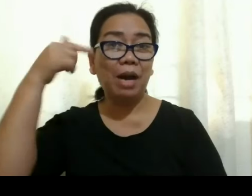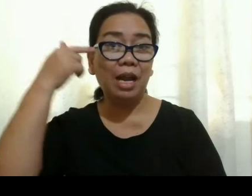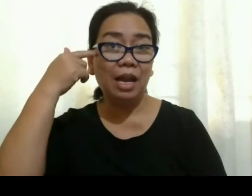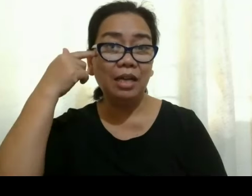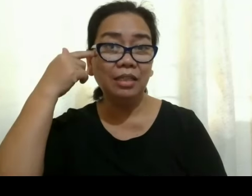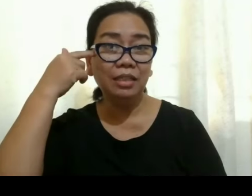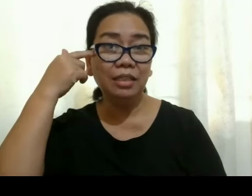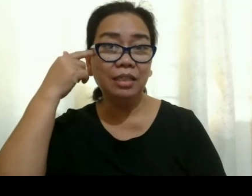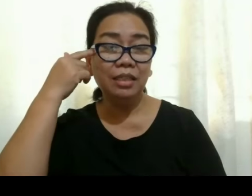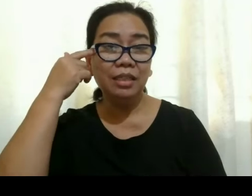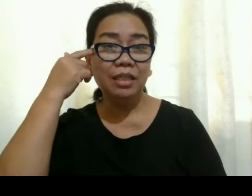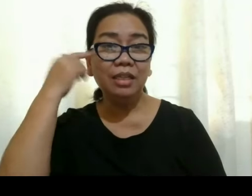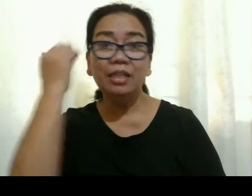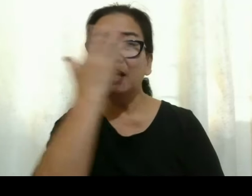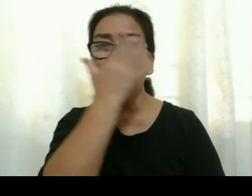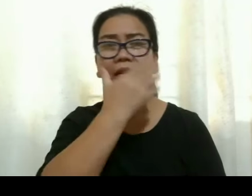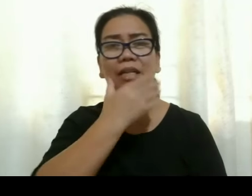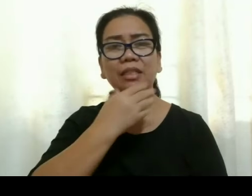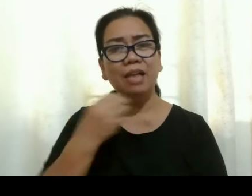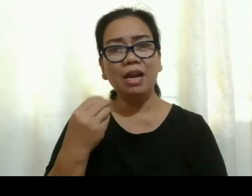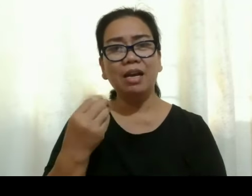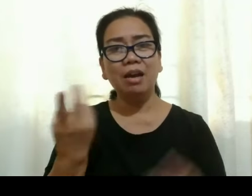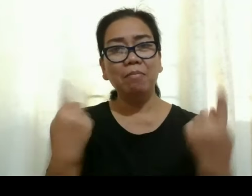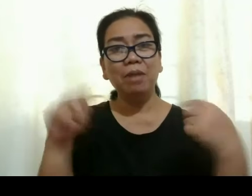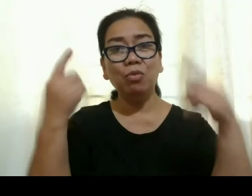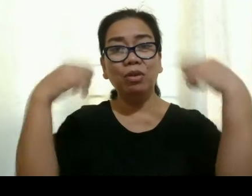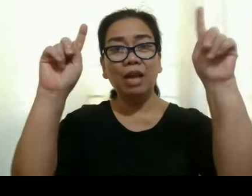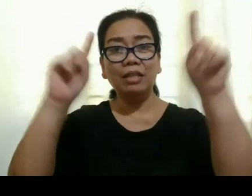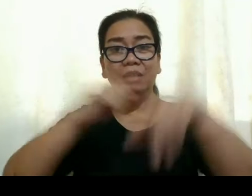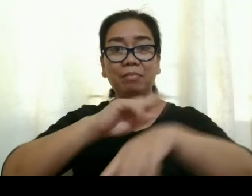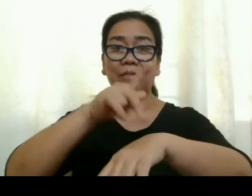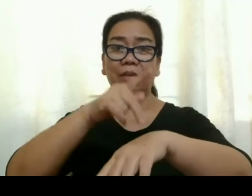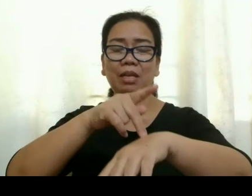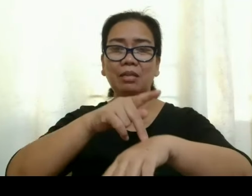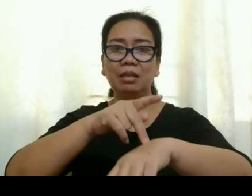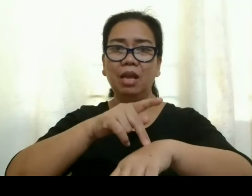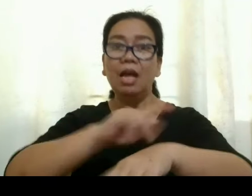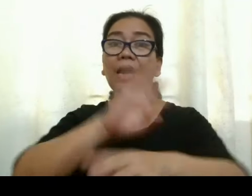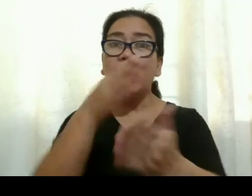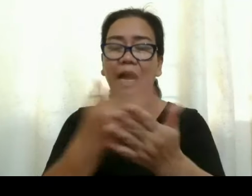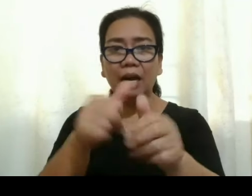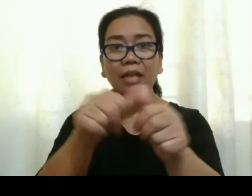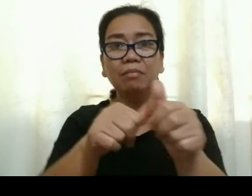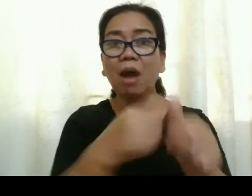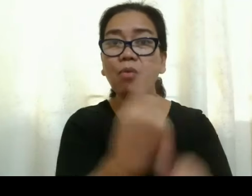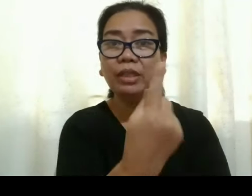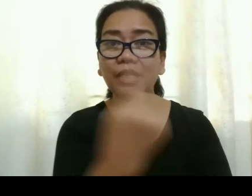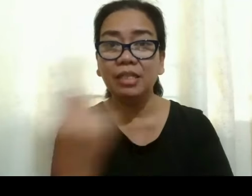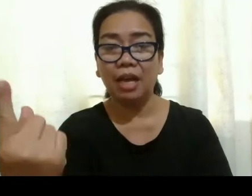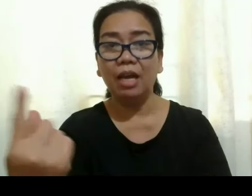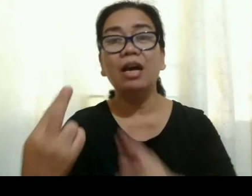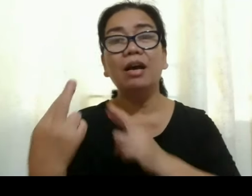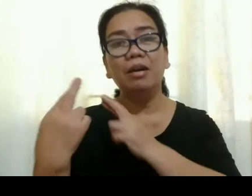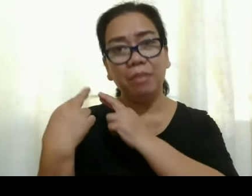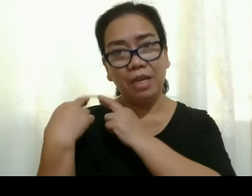na pamahalaan, ng maganda, maunlad na Pilipinas, lahat, bawat